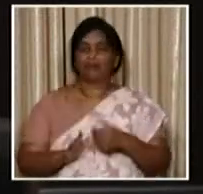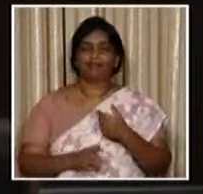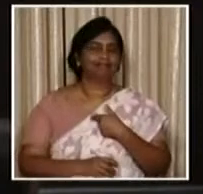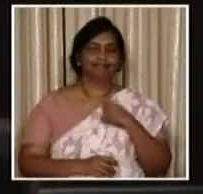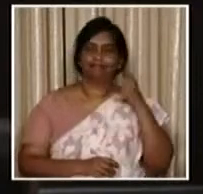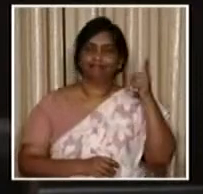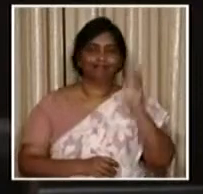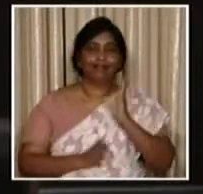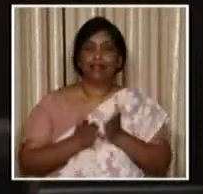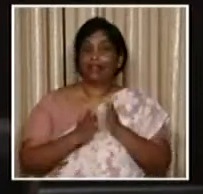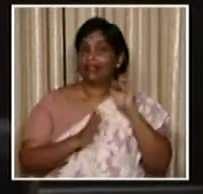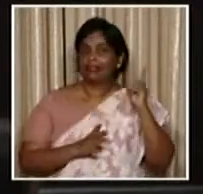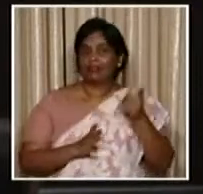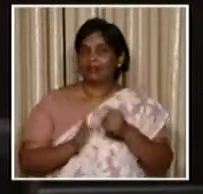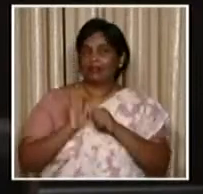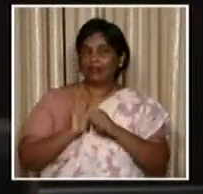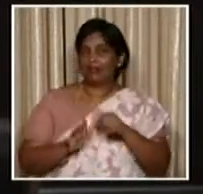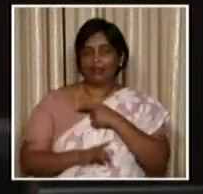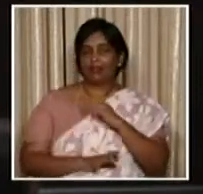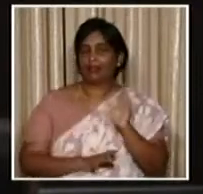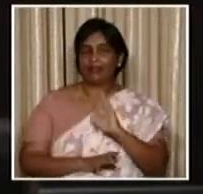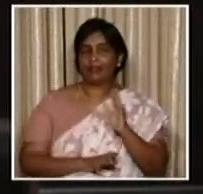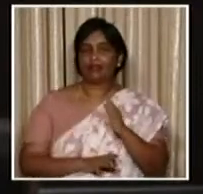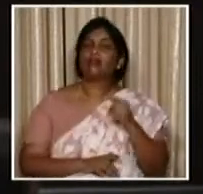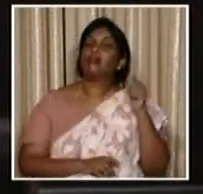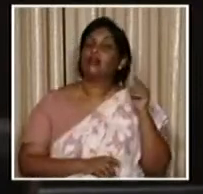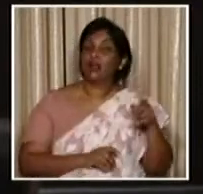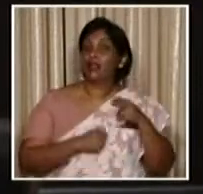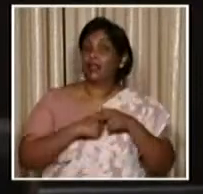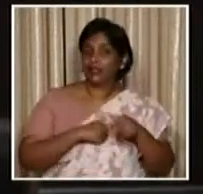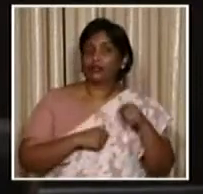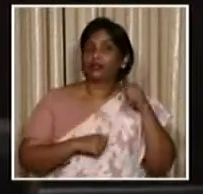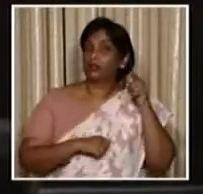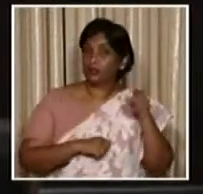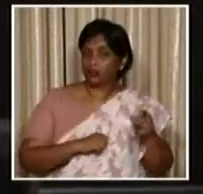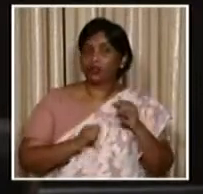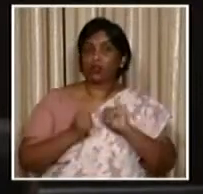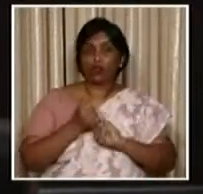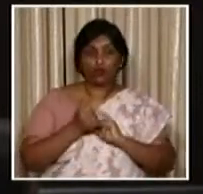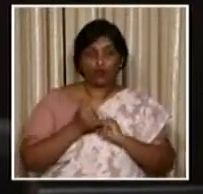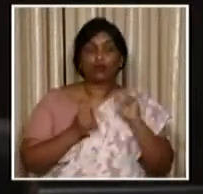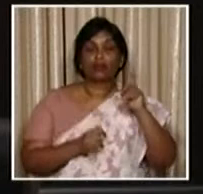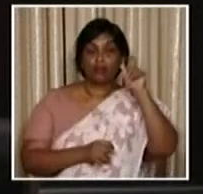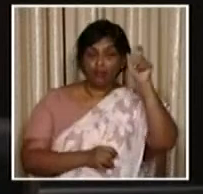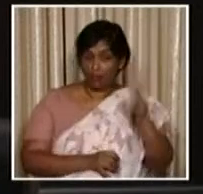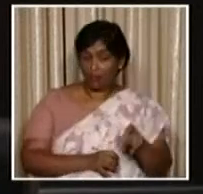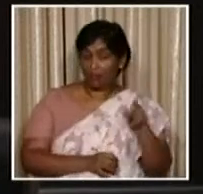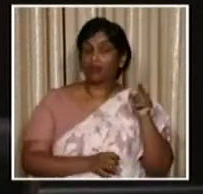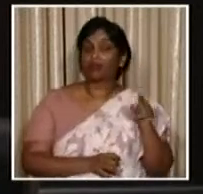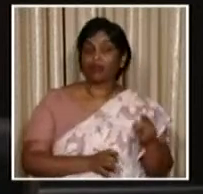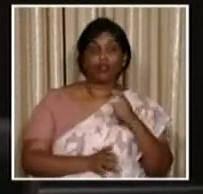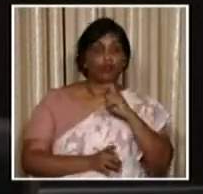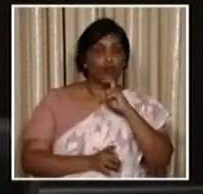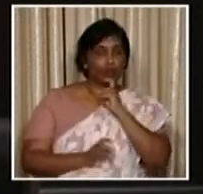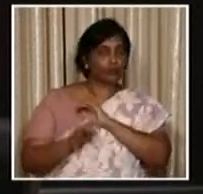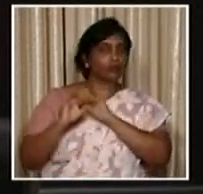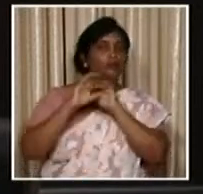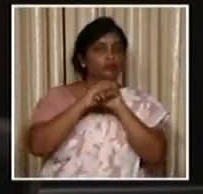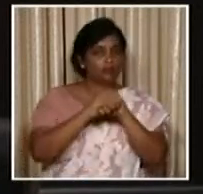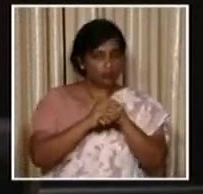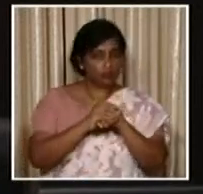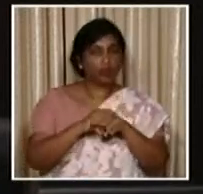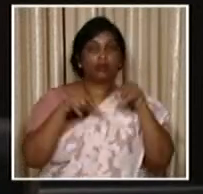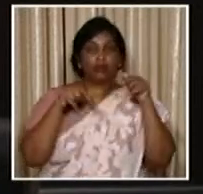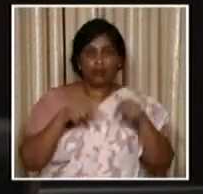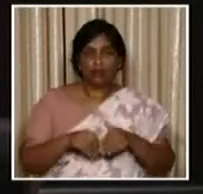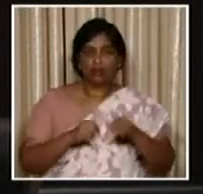දන්නවා ඉන්දියාව පහව දෙන්නේ නැහැ. මොකද ඒකට හේතුවක් තියෙනවා. මේ සොනික් සොනික් කියන පුජ්‍යලයා උසාවියට ඉදිරිපත් කළා.